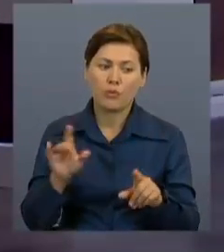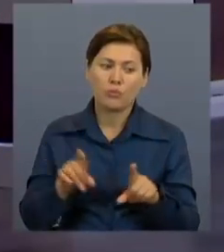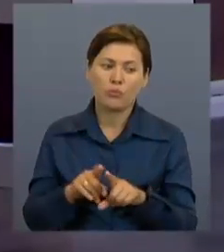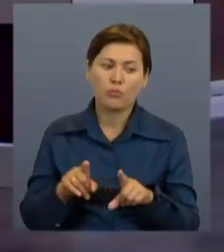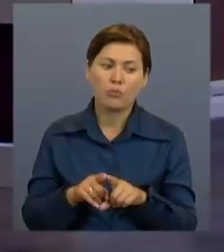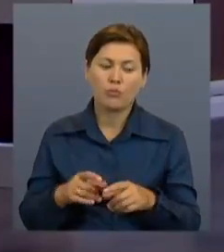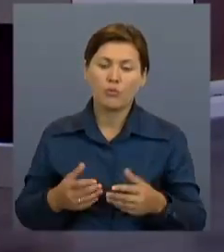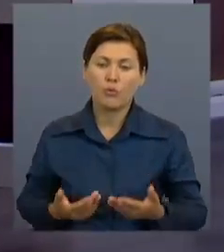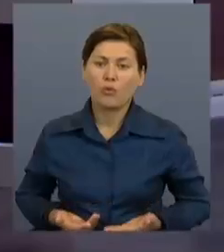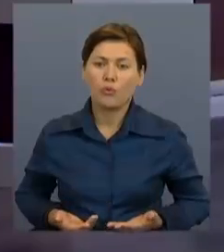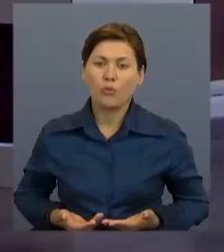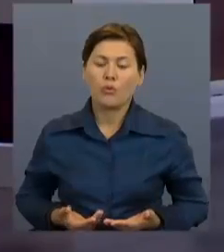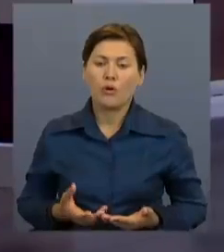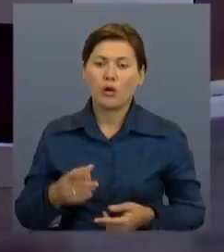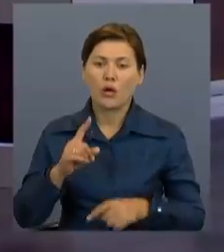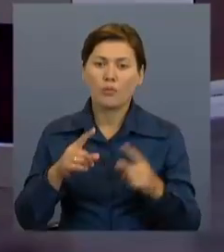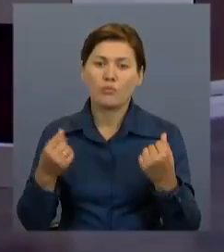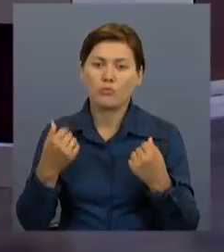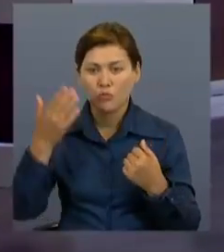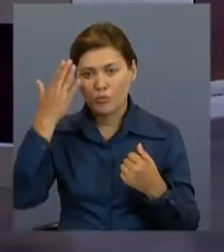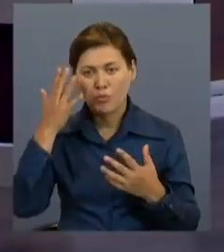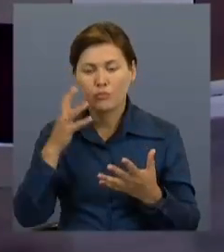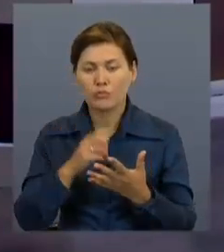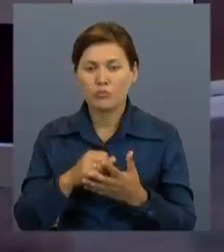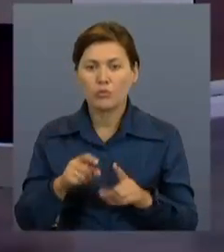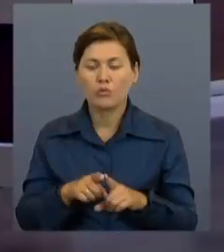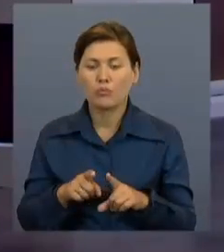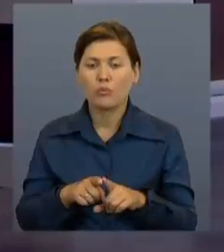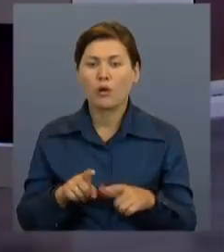ұстанымдарын өмірде өзгерте отырып, кейбір спорттың түрімен шұғылдана отырып,